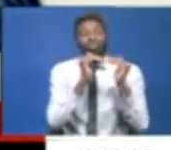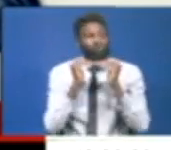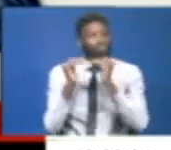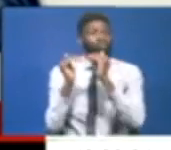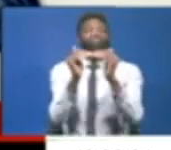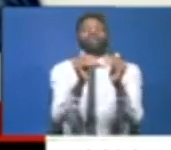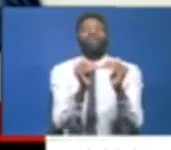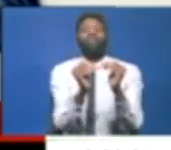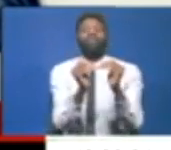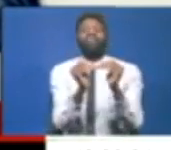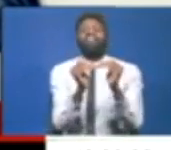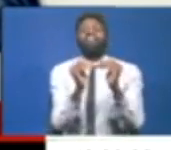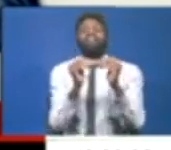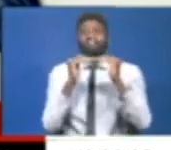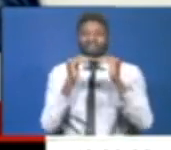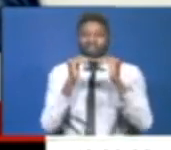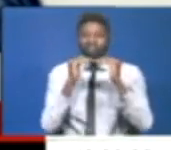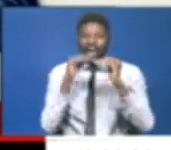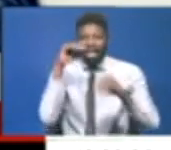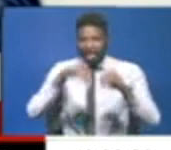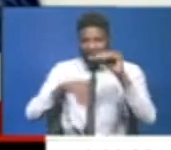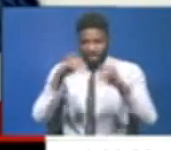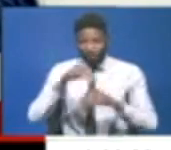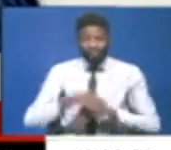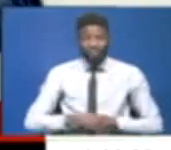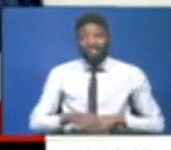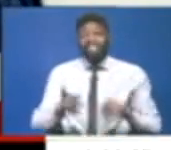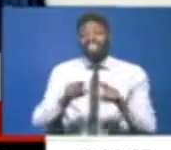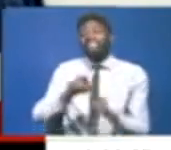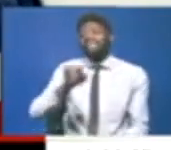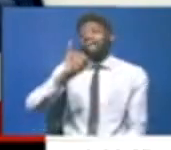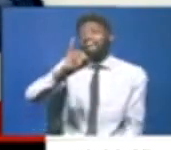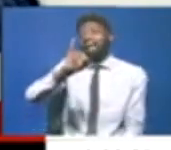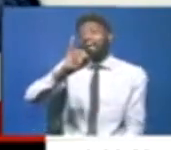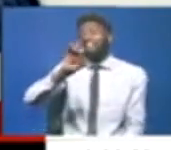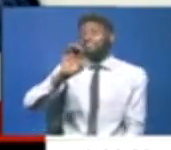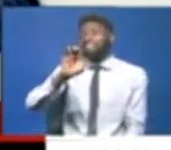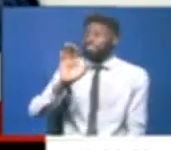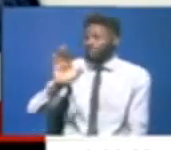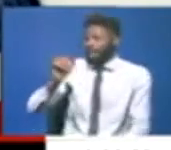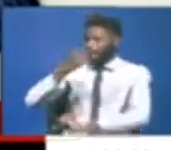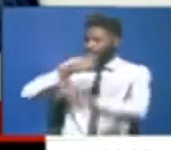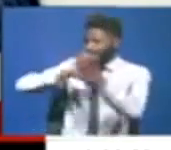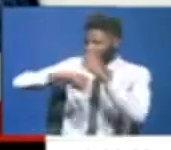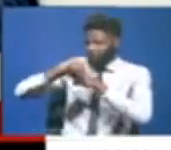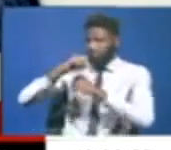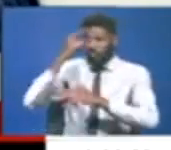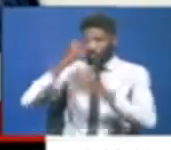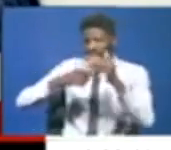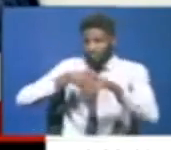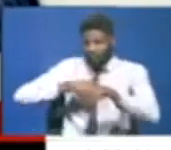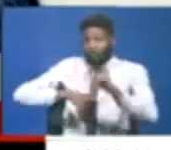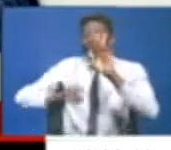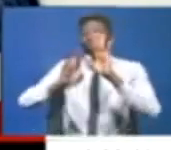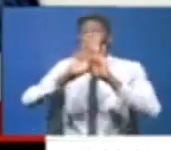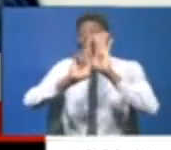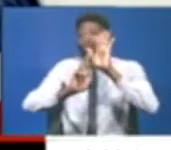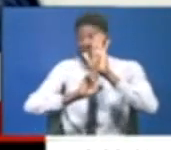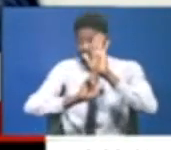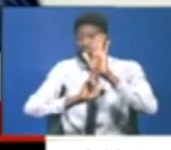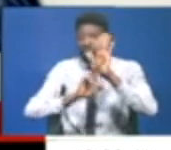kutekelezwa na IBC kwa mujibu wa sheria, ndilo swala ambalo lazima kwa kina tuweze kulijadili, tuweze kuelewa fika